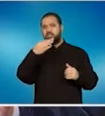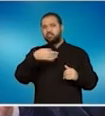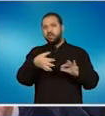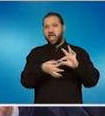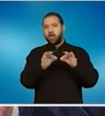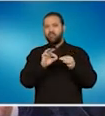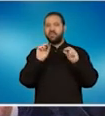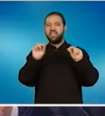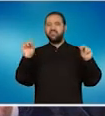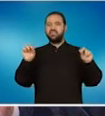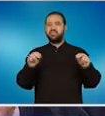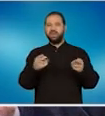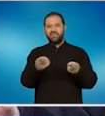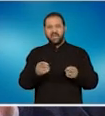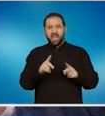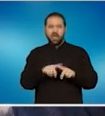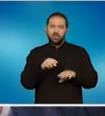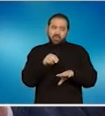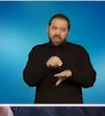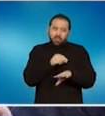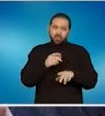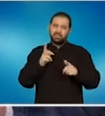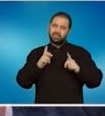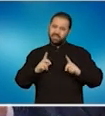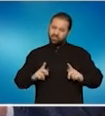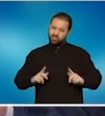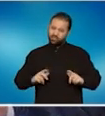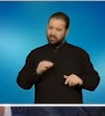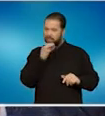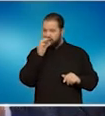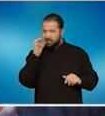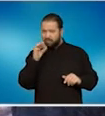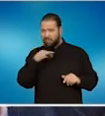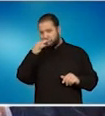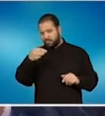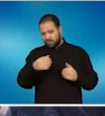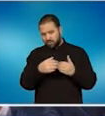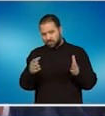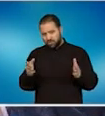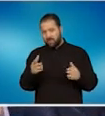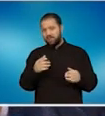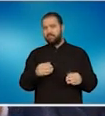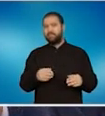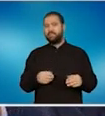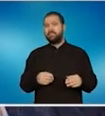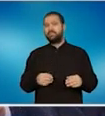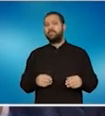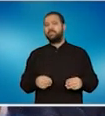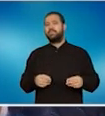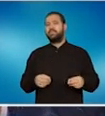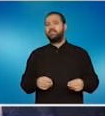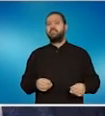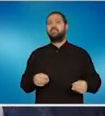predică, ieșea cumva sfios, liniștit, calm, tăcut. Și începea. Vrednici de